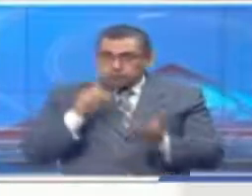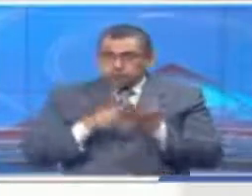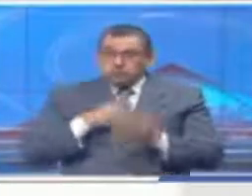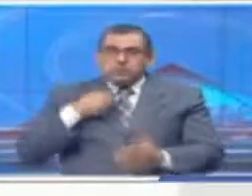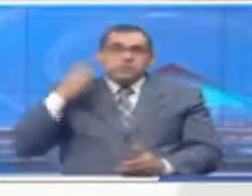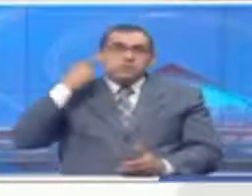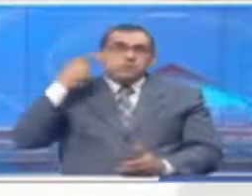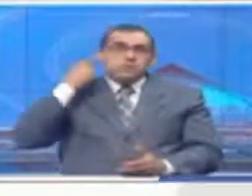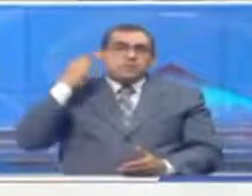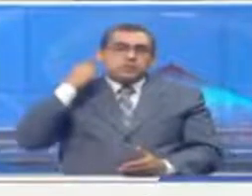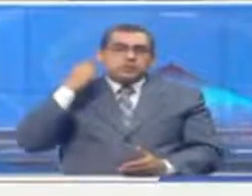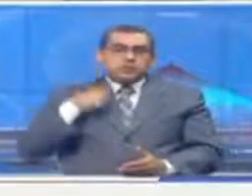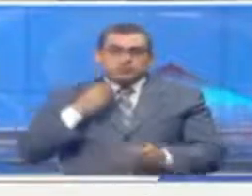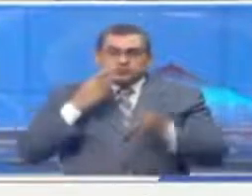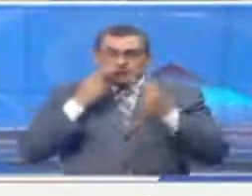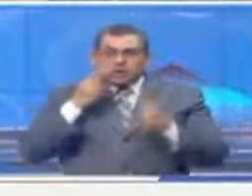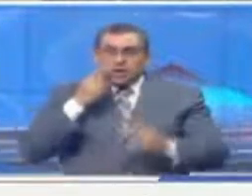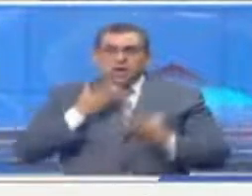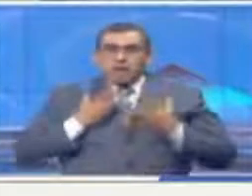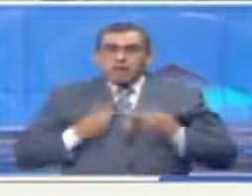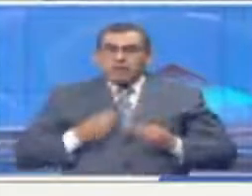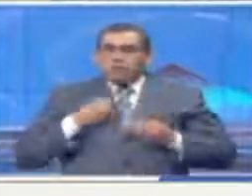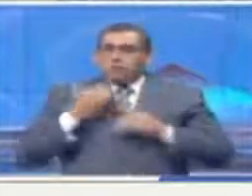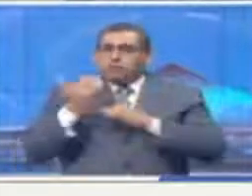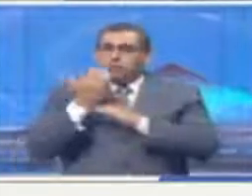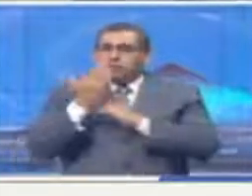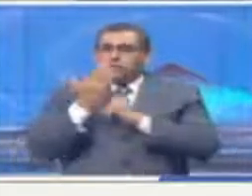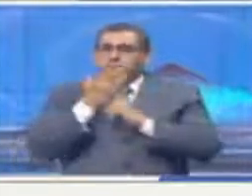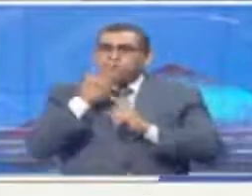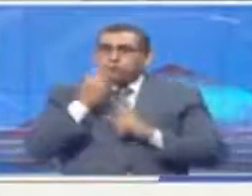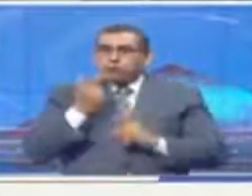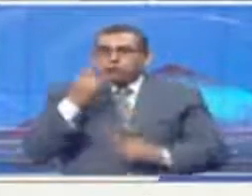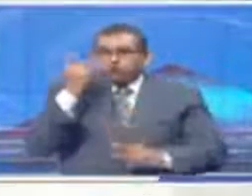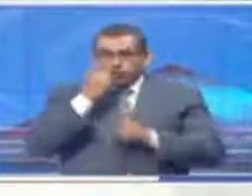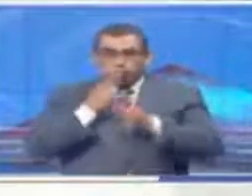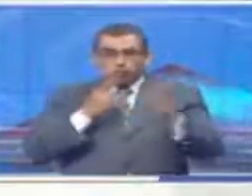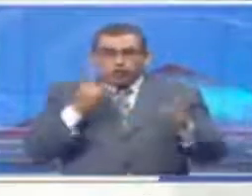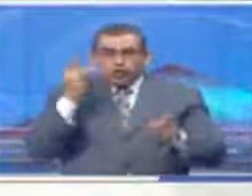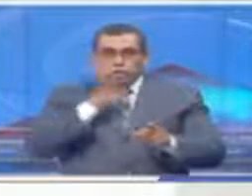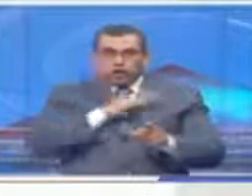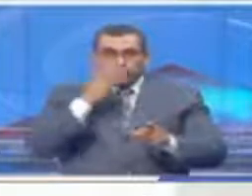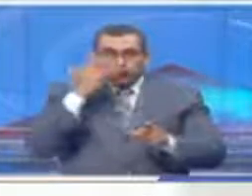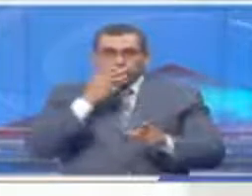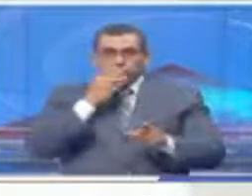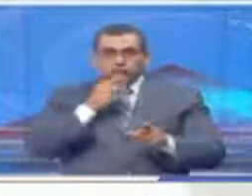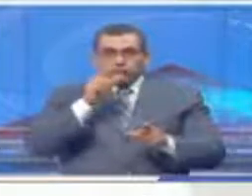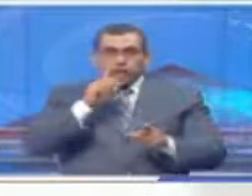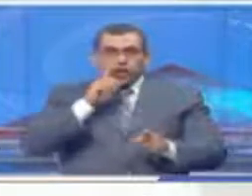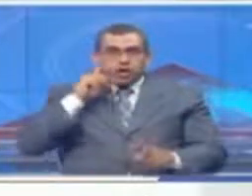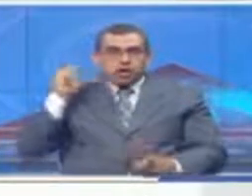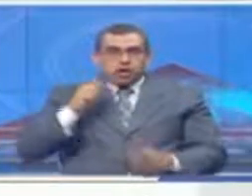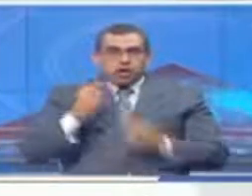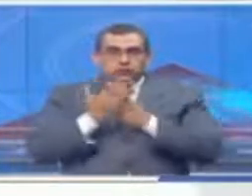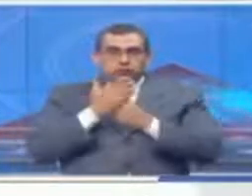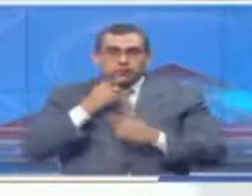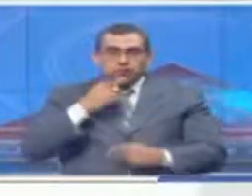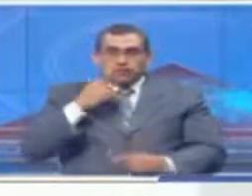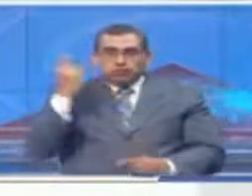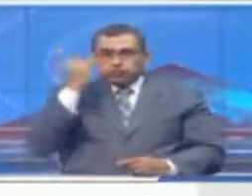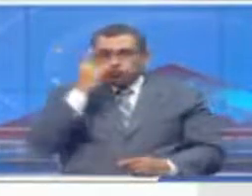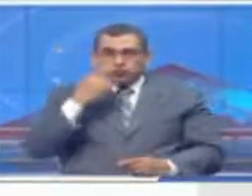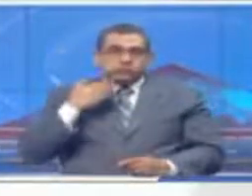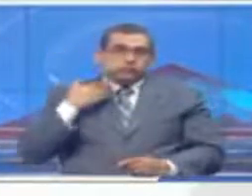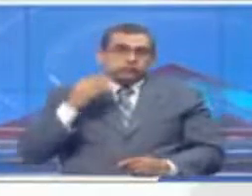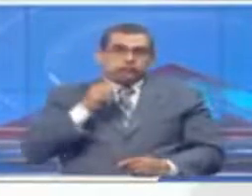نعمة وعايشين في امان، ويعني الحمد لله ان احنا فعلا لينا شرطة